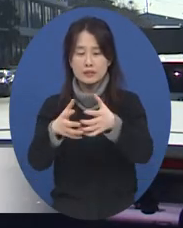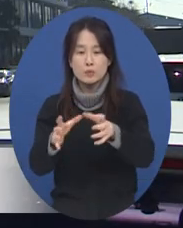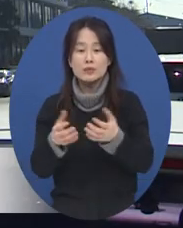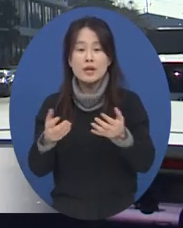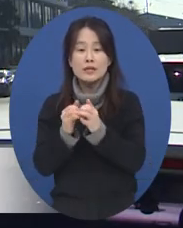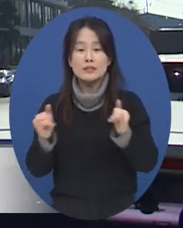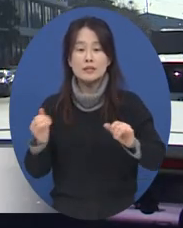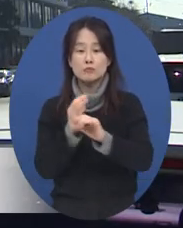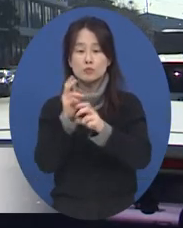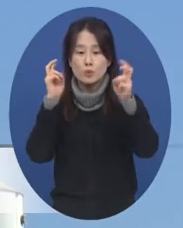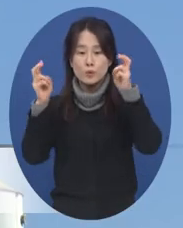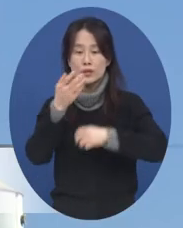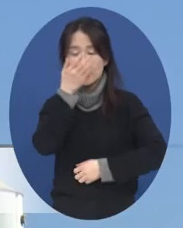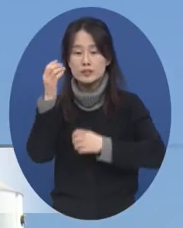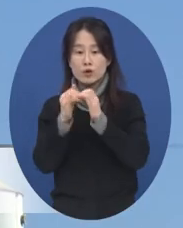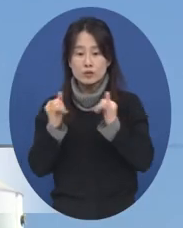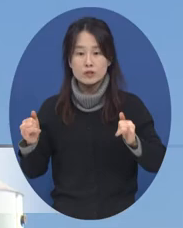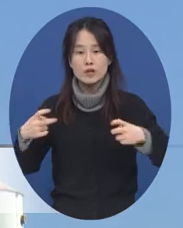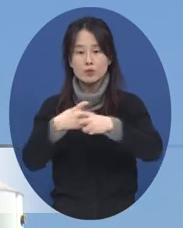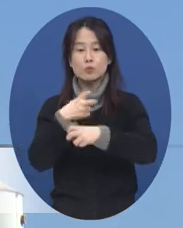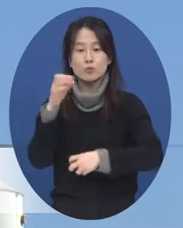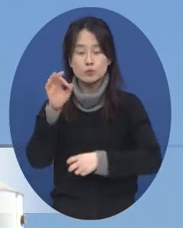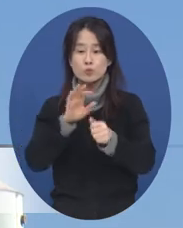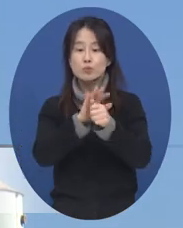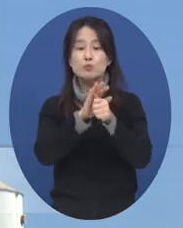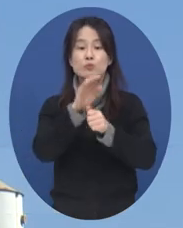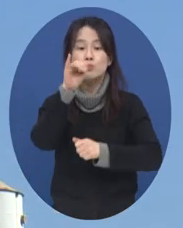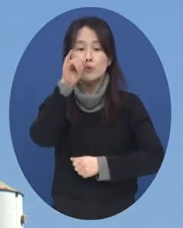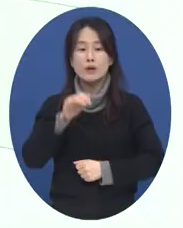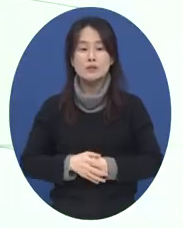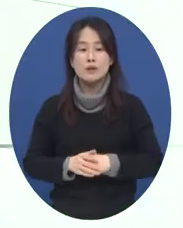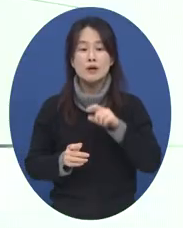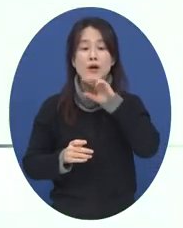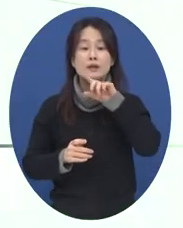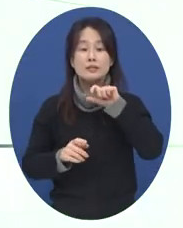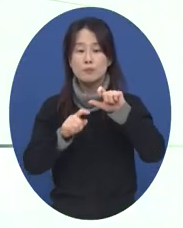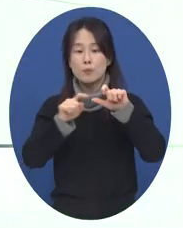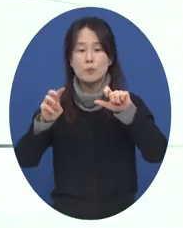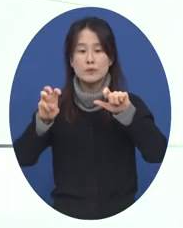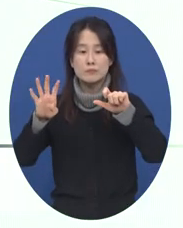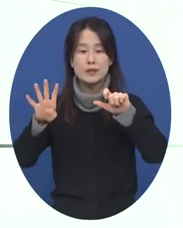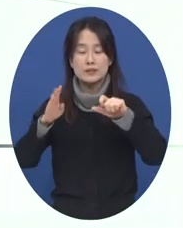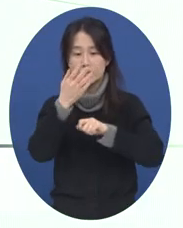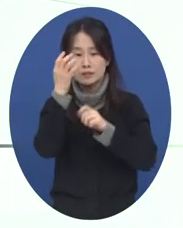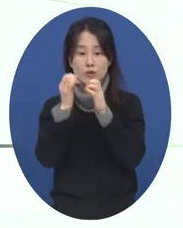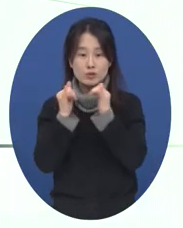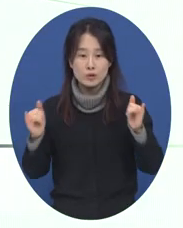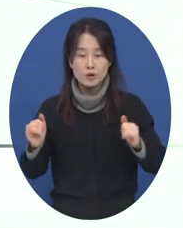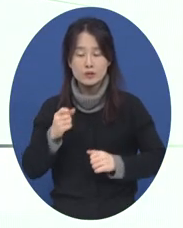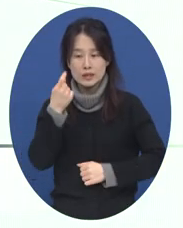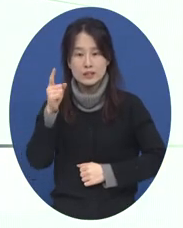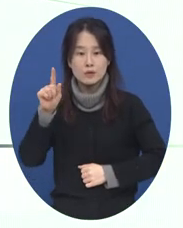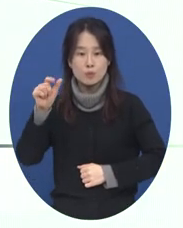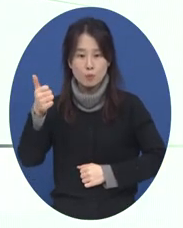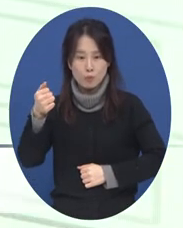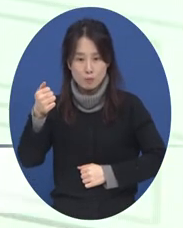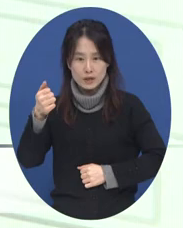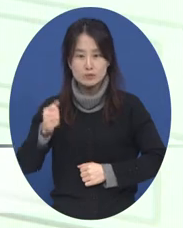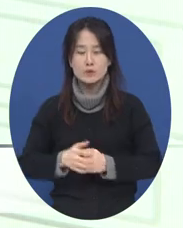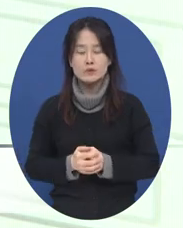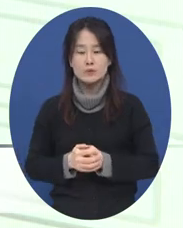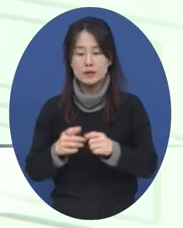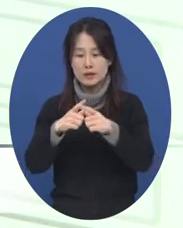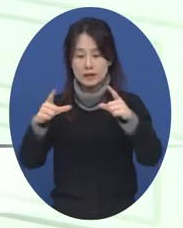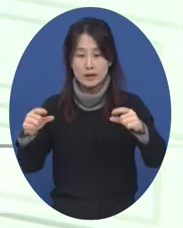104개 산업단지에 근무하는 중소기업 청년에게 교통비를 지원합니다. 만 15세에서 34세 청년에게 한 달에